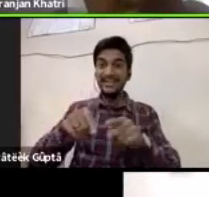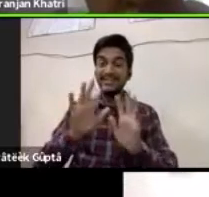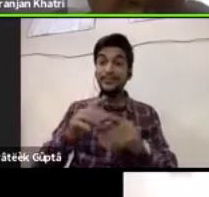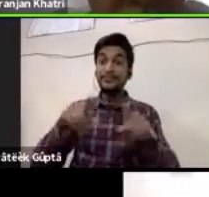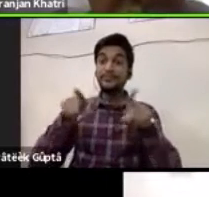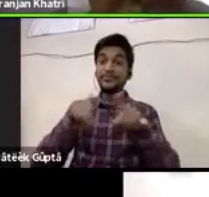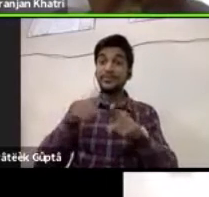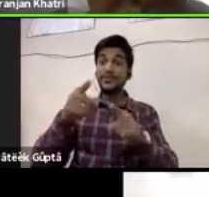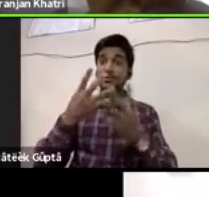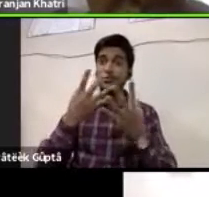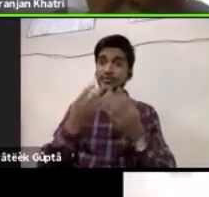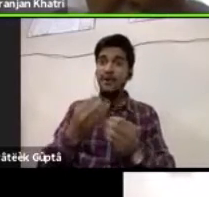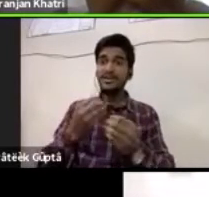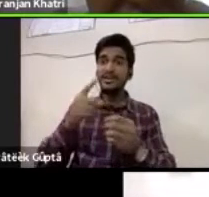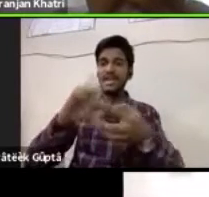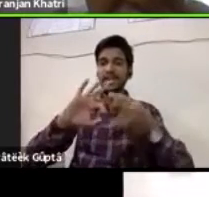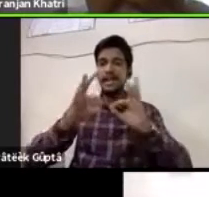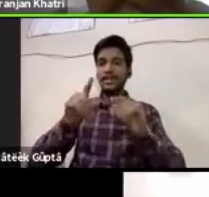लोगों को